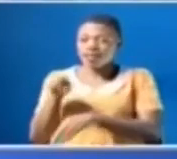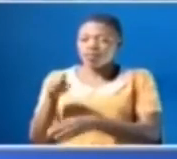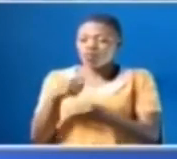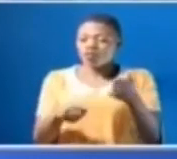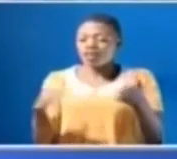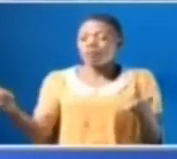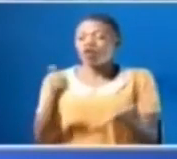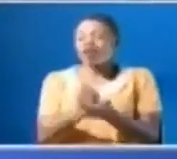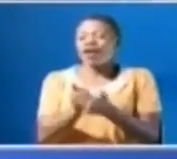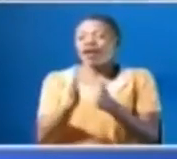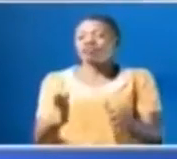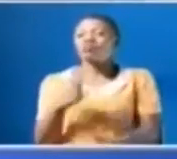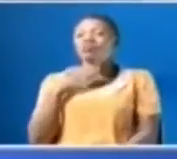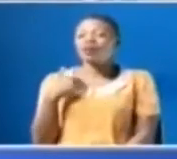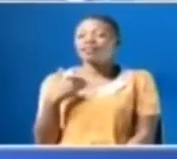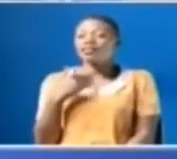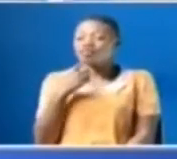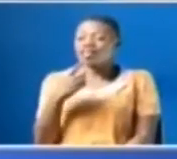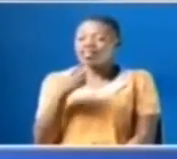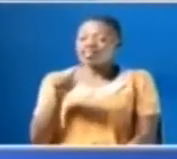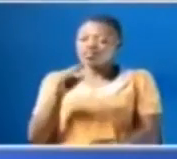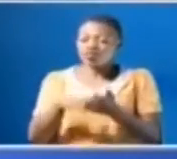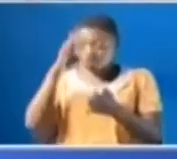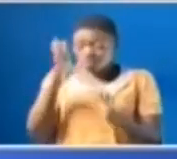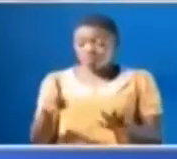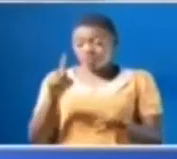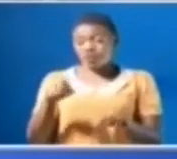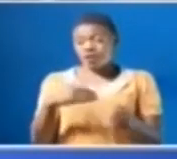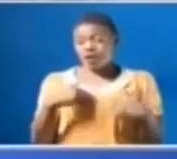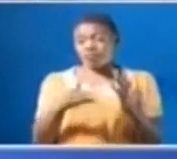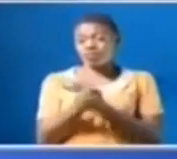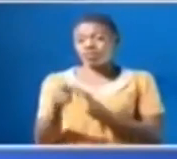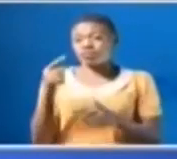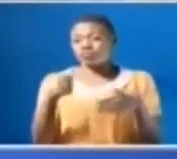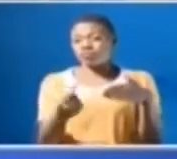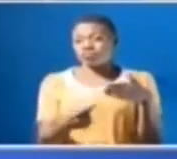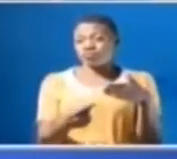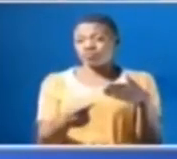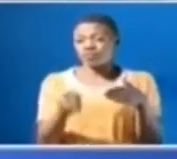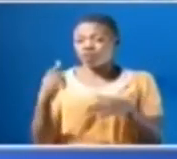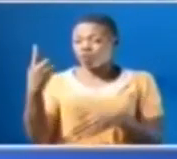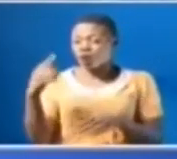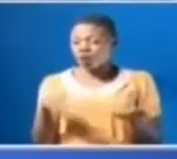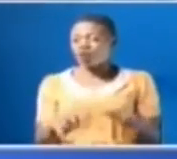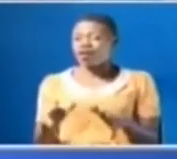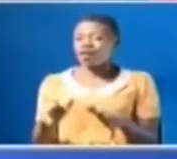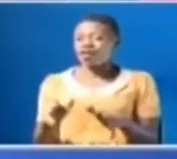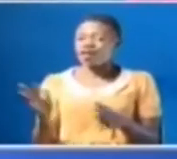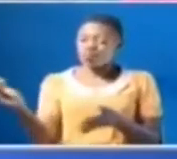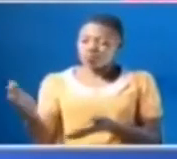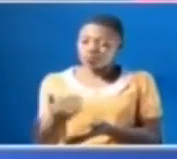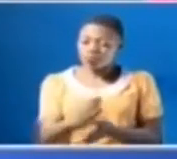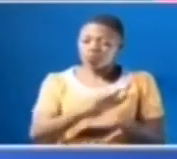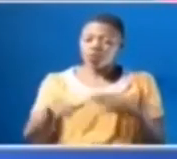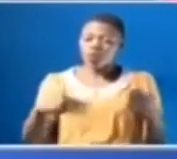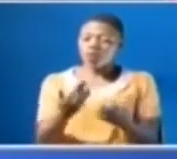kuandika amesema anatakana hawa wanafunzi wafunzwe. Unaona? Hiyo ni njia moja. Jumuisha zile kampuni ama wale